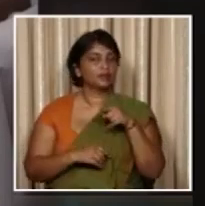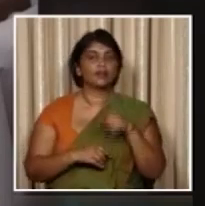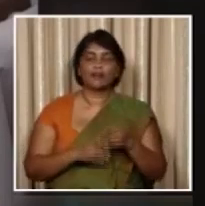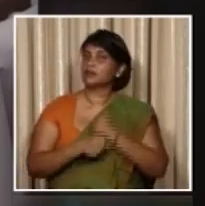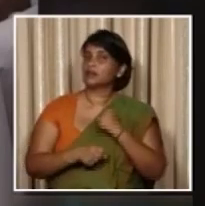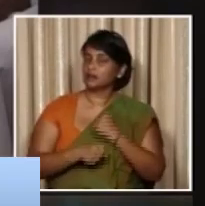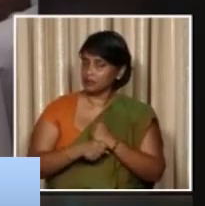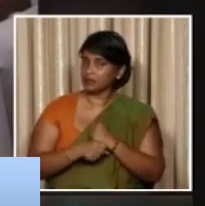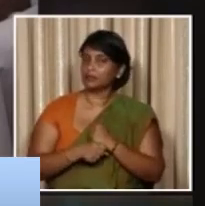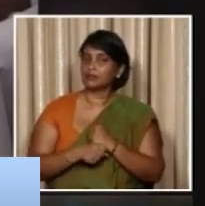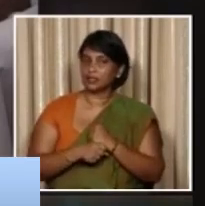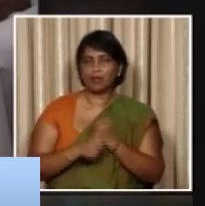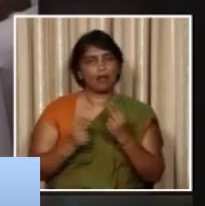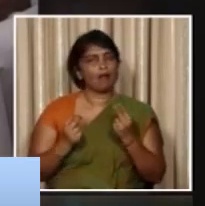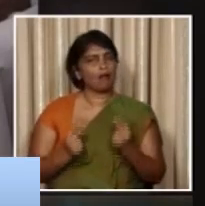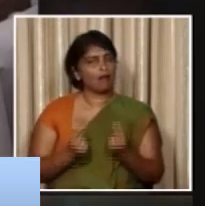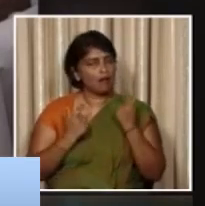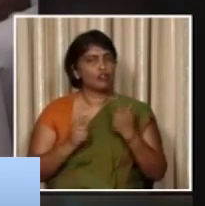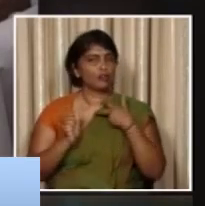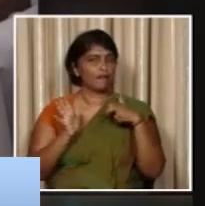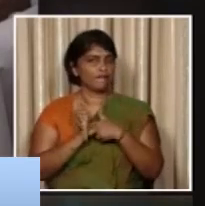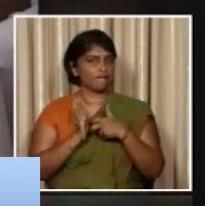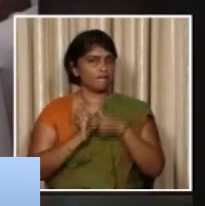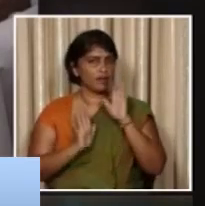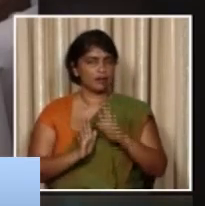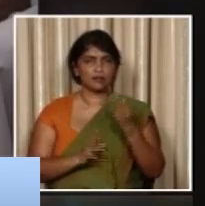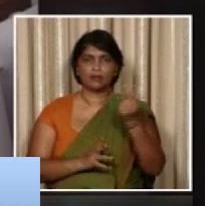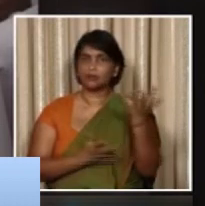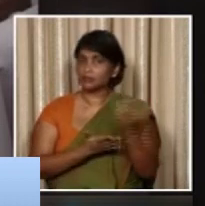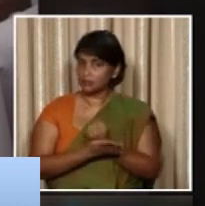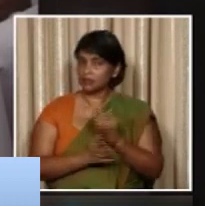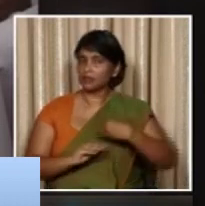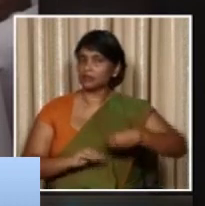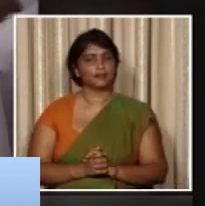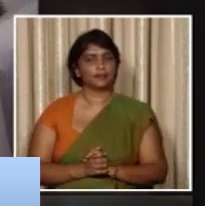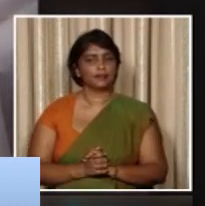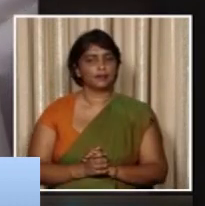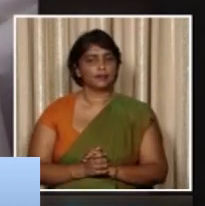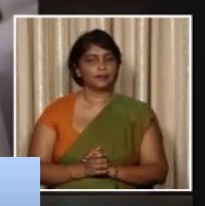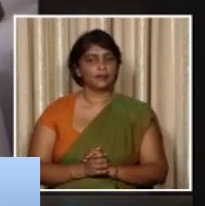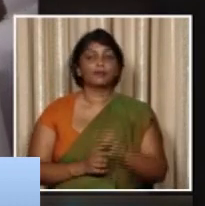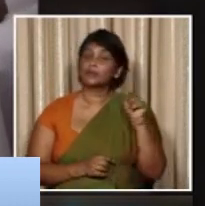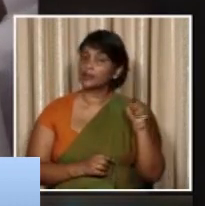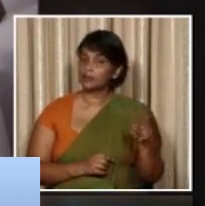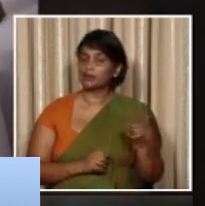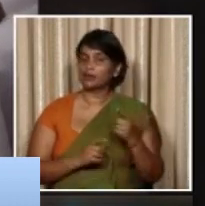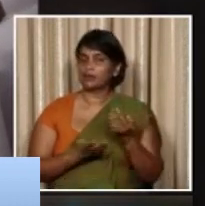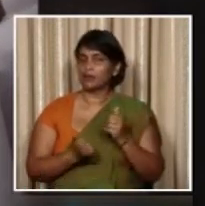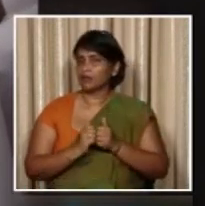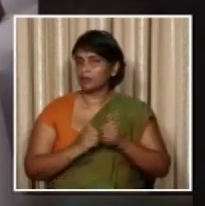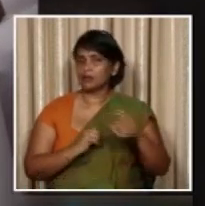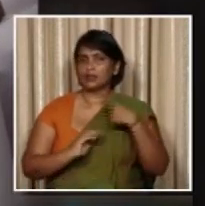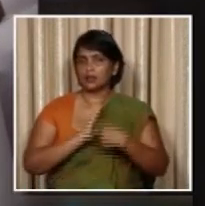වත්මන් රජය හදිසියේම වීසා සඳහා අය කරනු ලබන ගාස්තු වැඩි කර ඇති බව වාර්තා වේ. මෙය පිබිදෙමින් පවතින